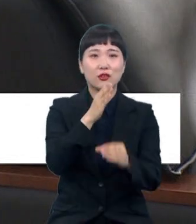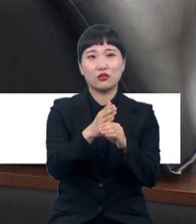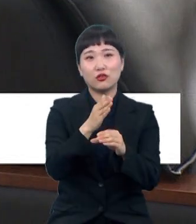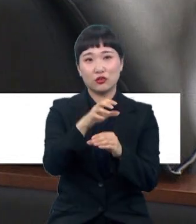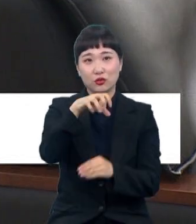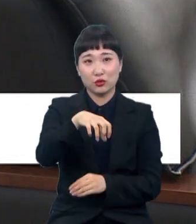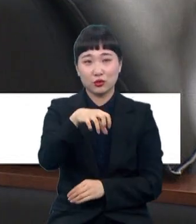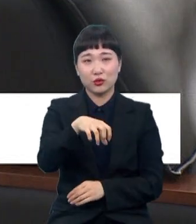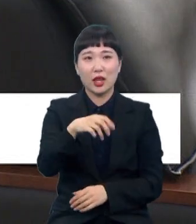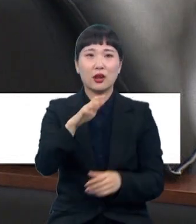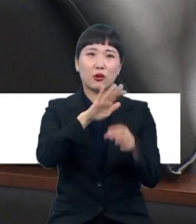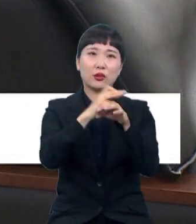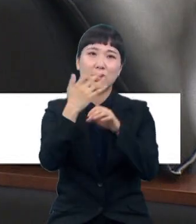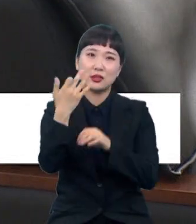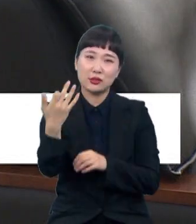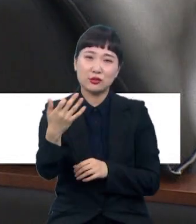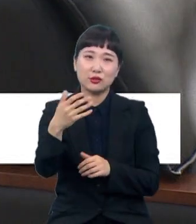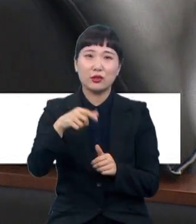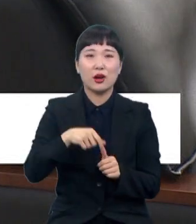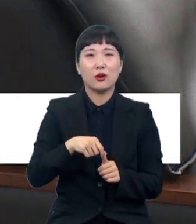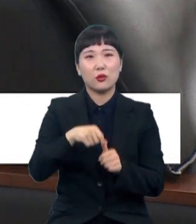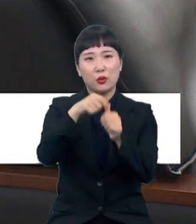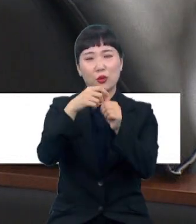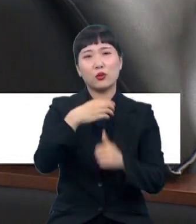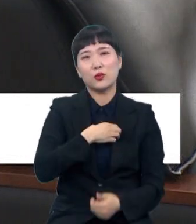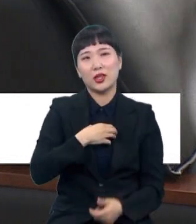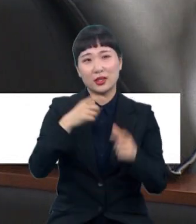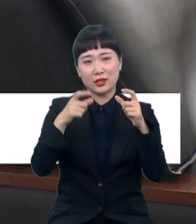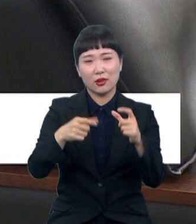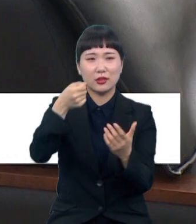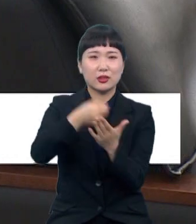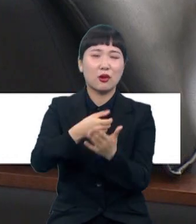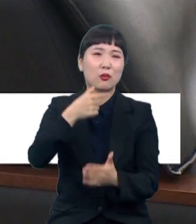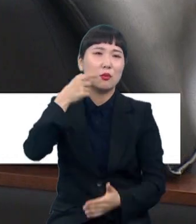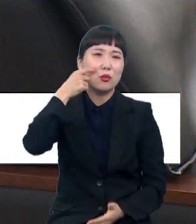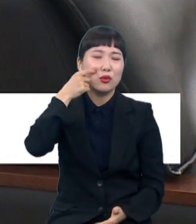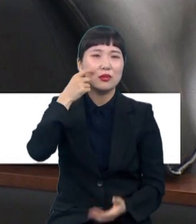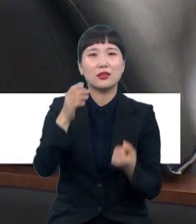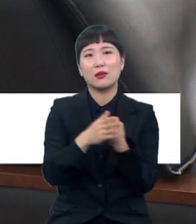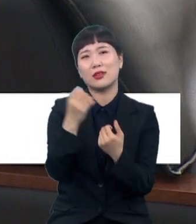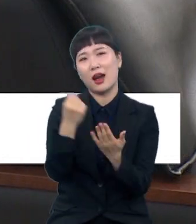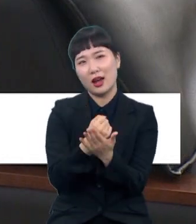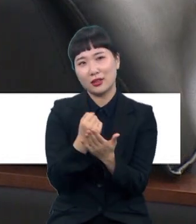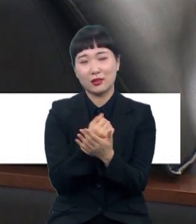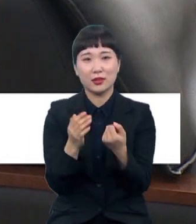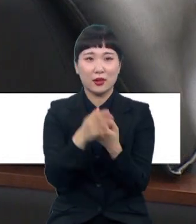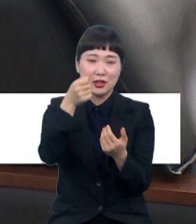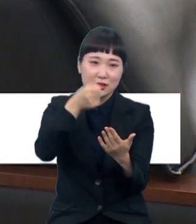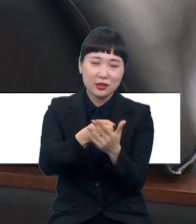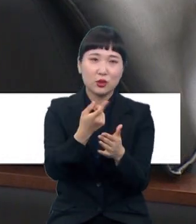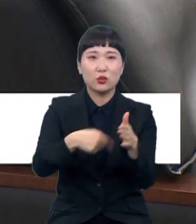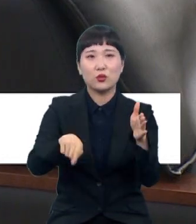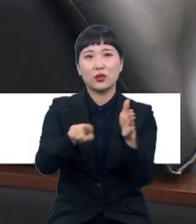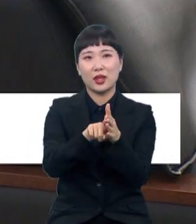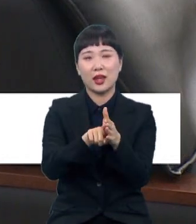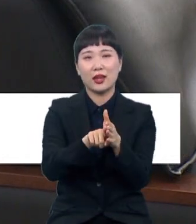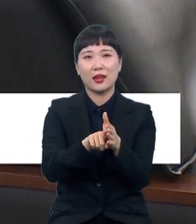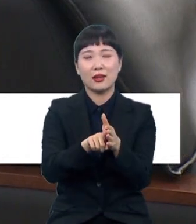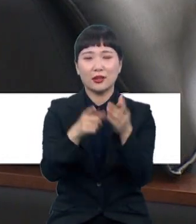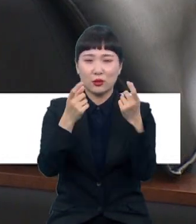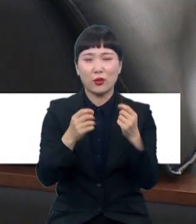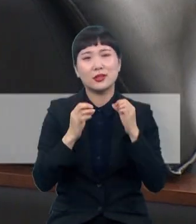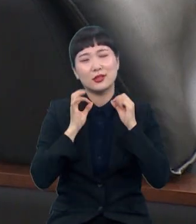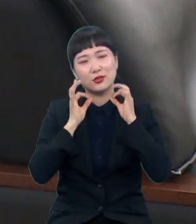고용위기 지역으로 지정되지 못한 점이 너무 안타깝습니다. 앞으로 다시 지정될 수 있도록 중구에도